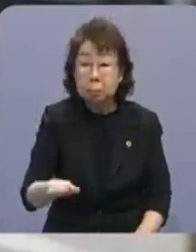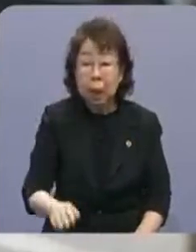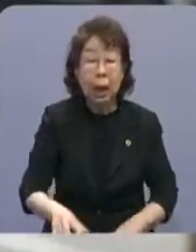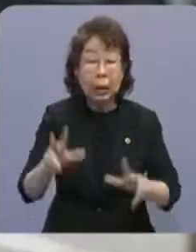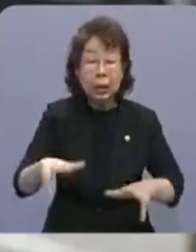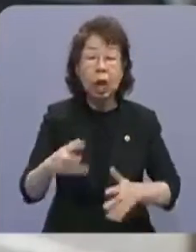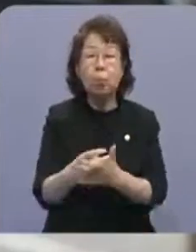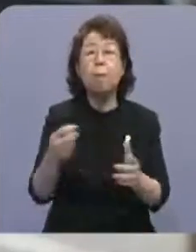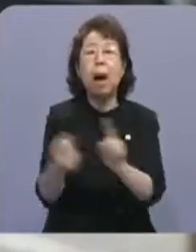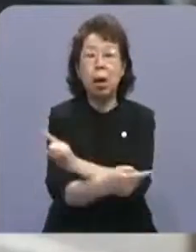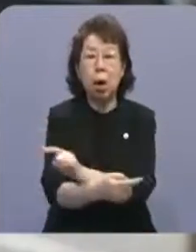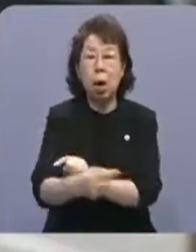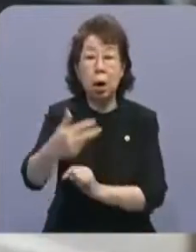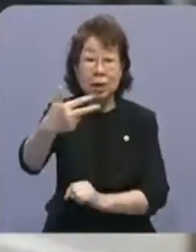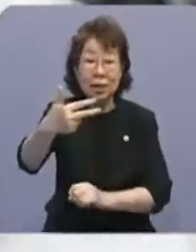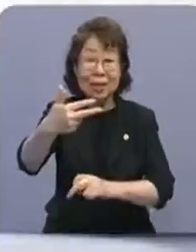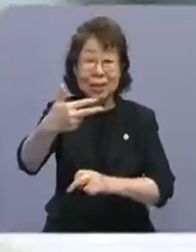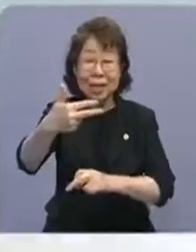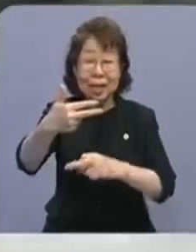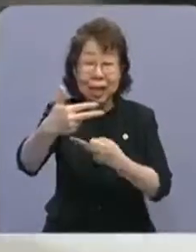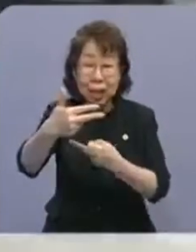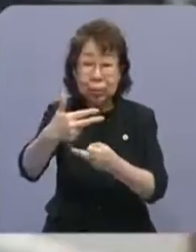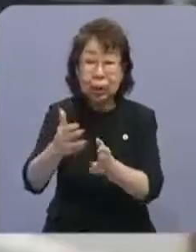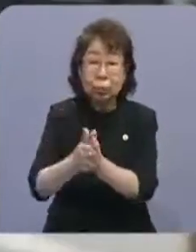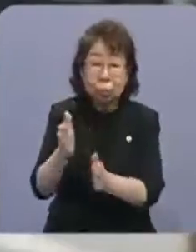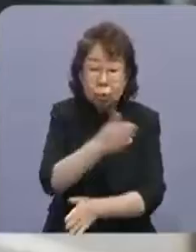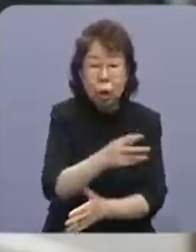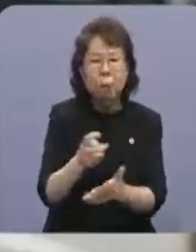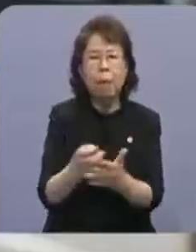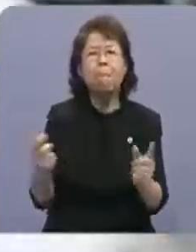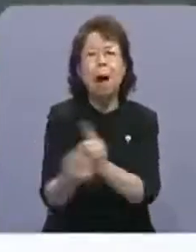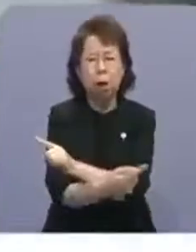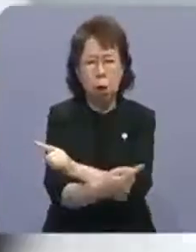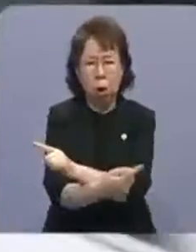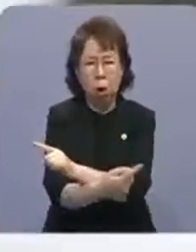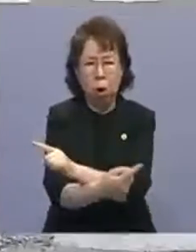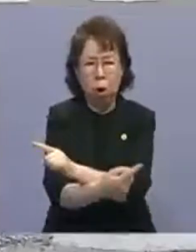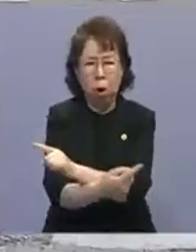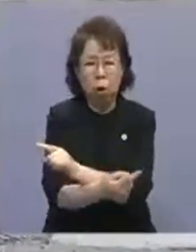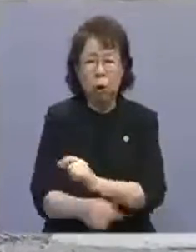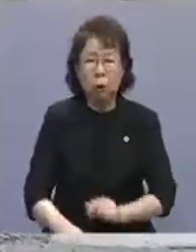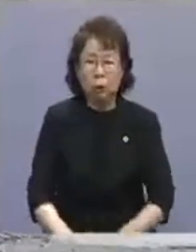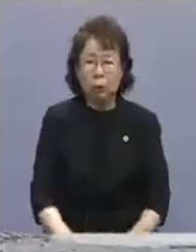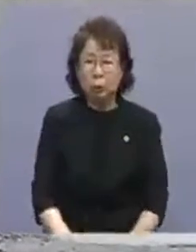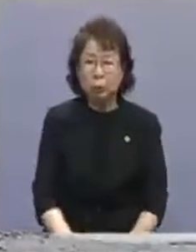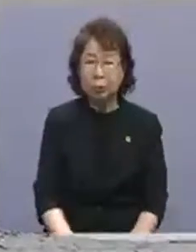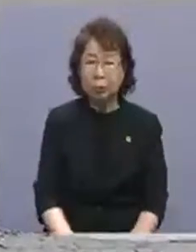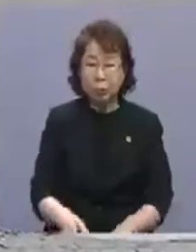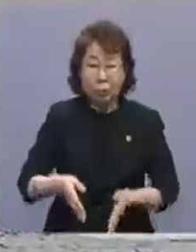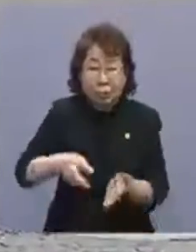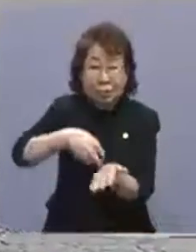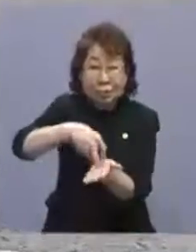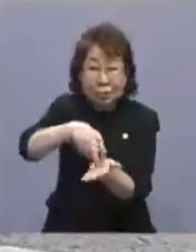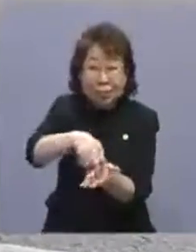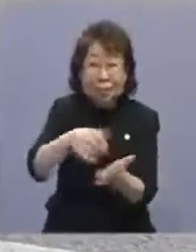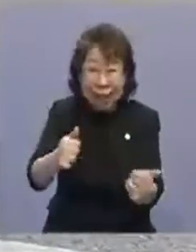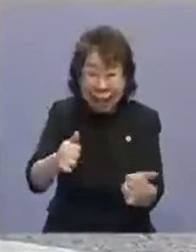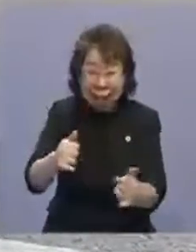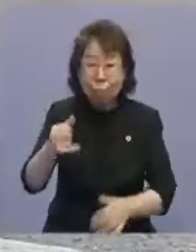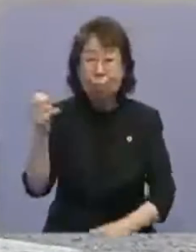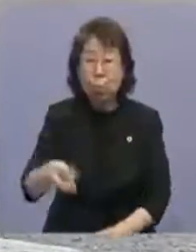그런데 7월 10일자로 이제 법이 다시 개정이 되었어요. 횡단보도를 건너는 사람뿐